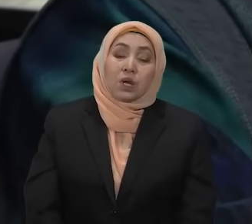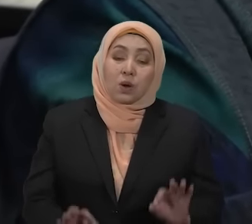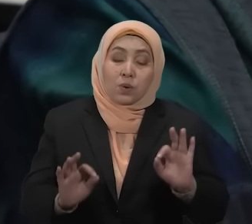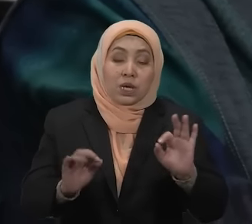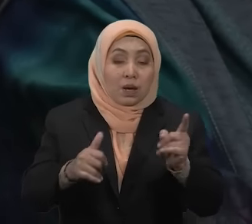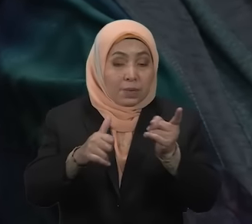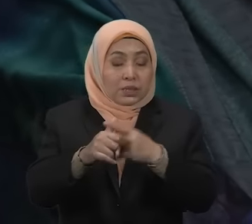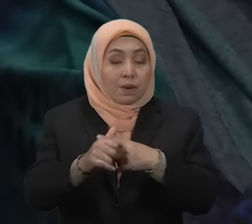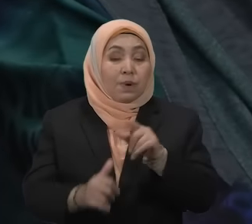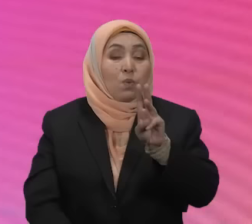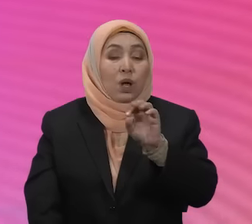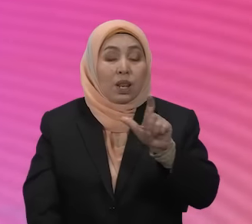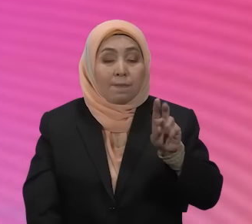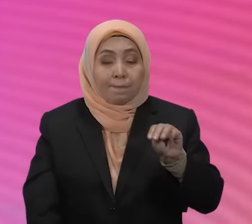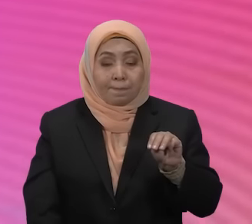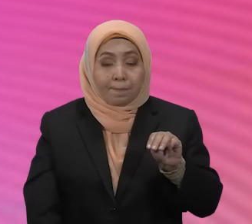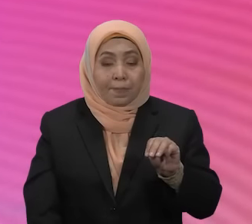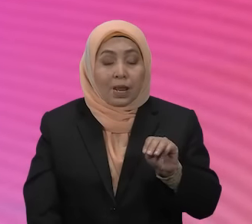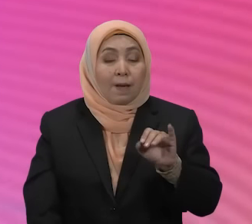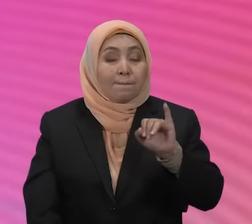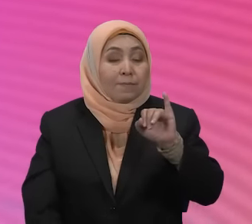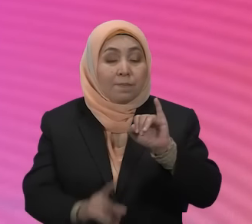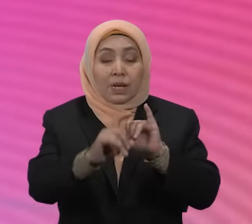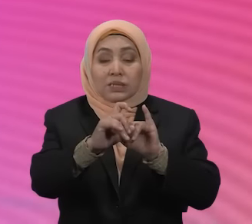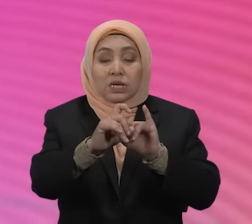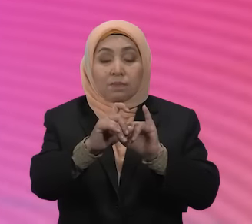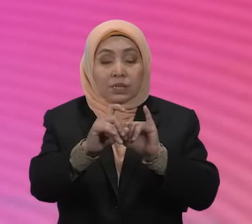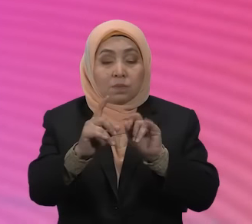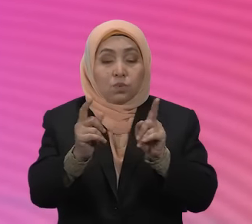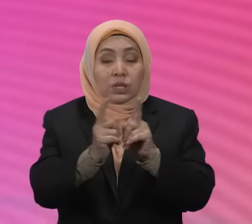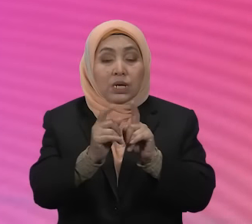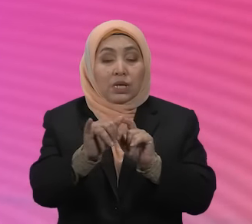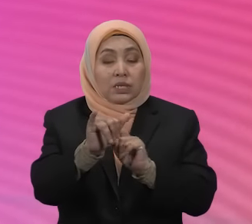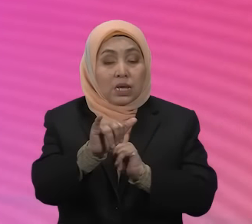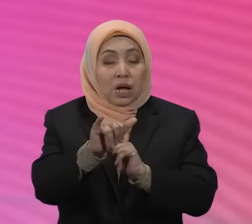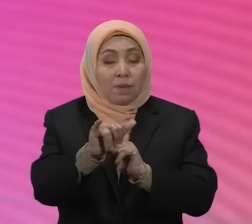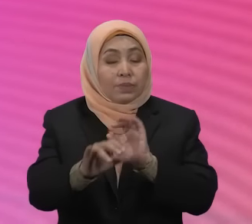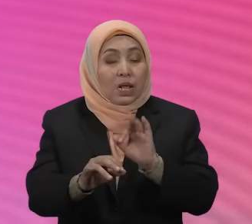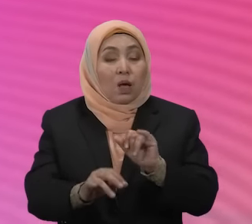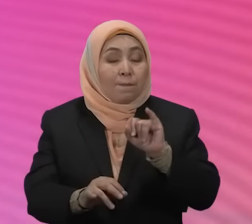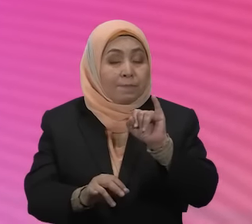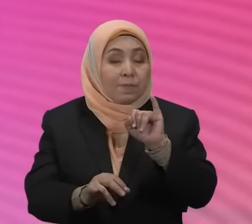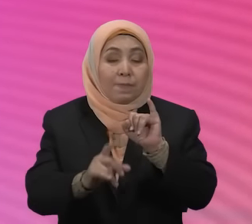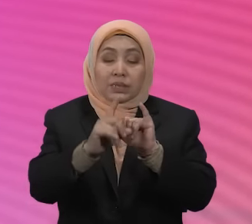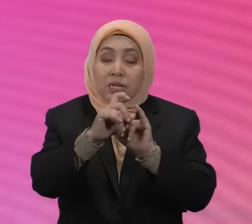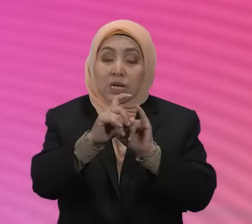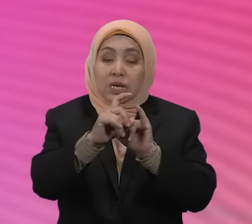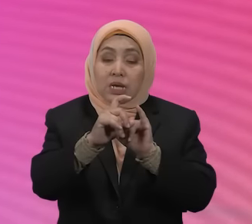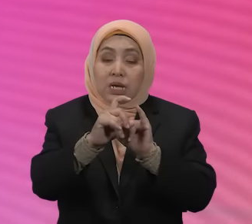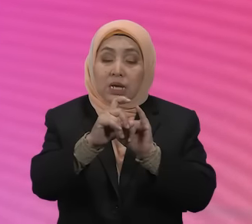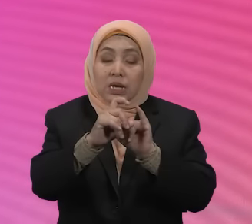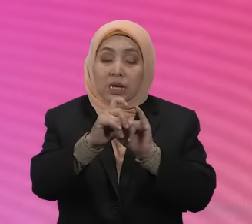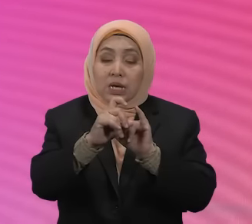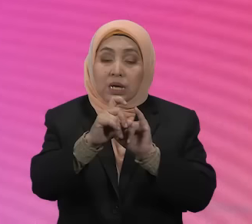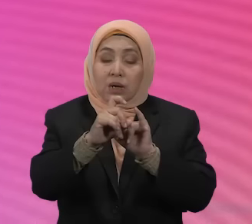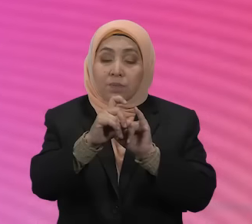Baik, yang pertama walam, mim mati bertemu dengan ya. So dia, kalau mim mati dia akan jadi